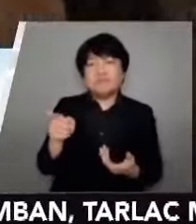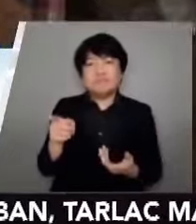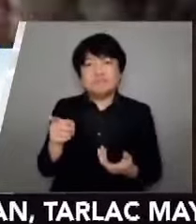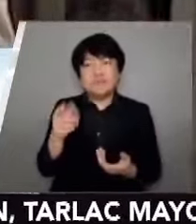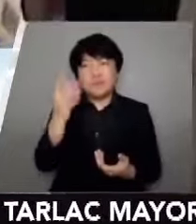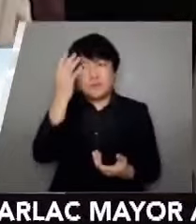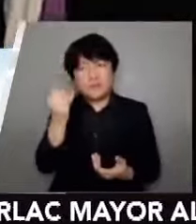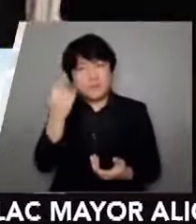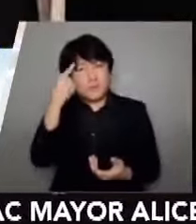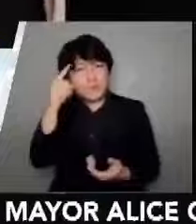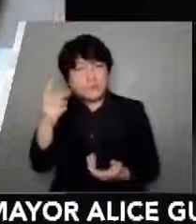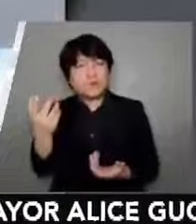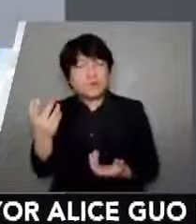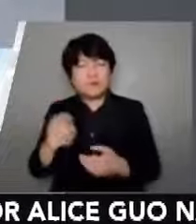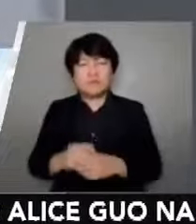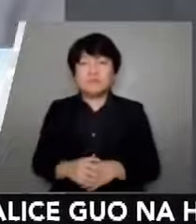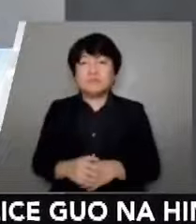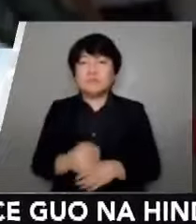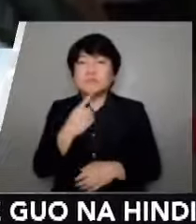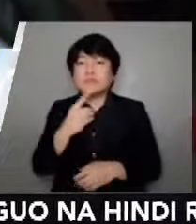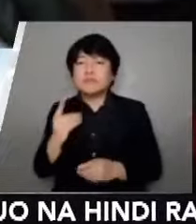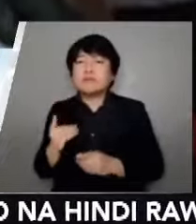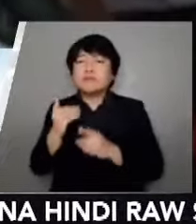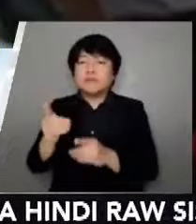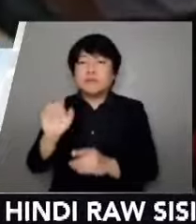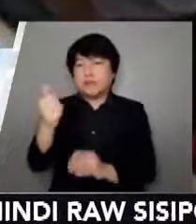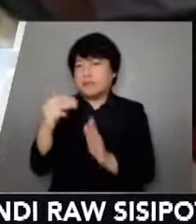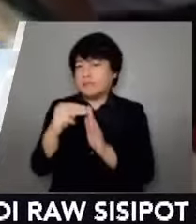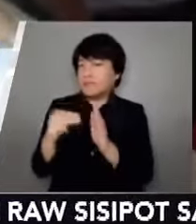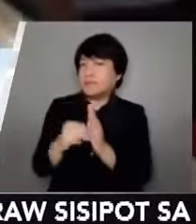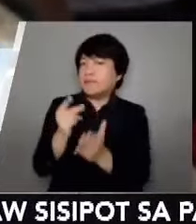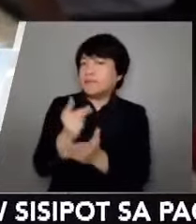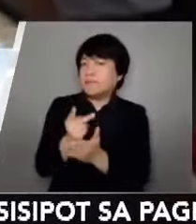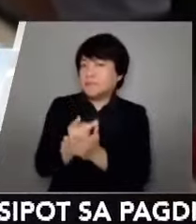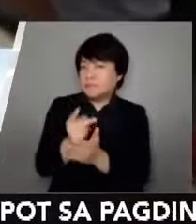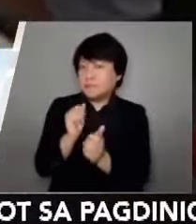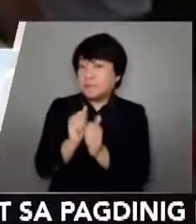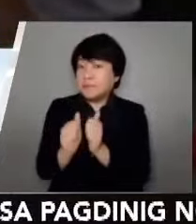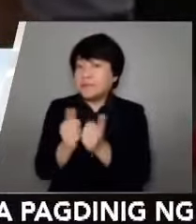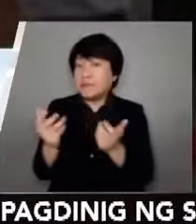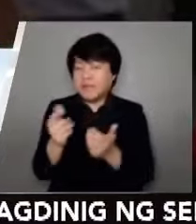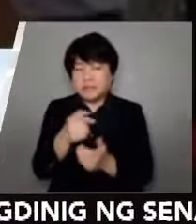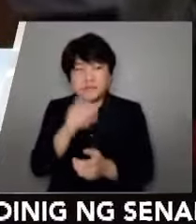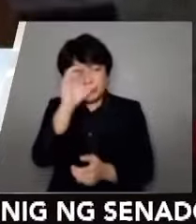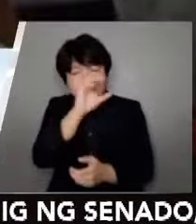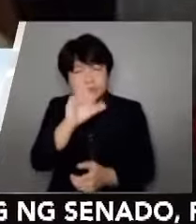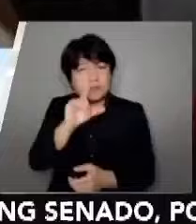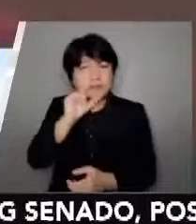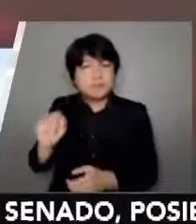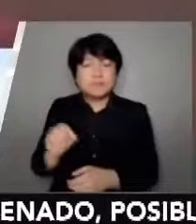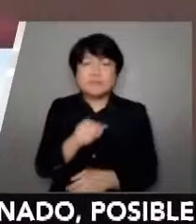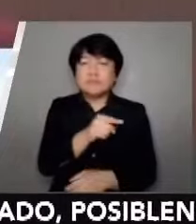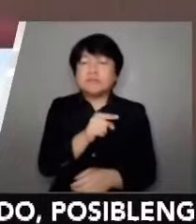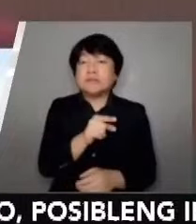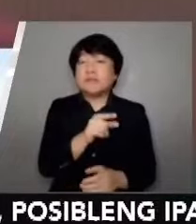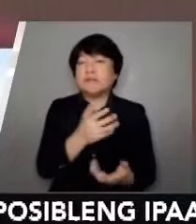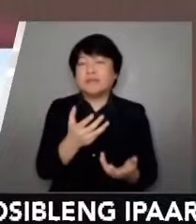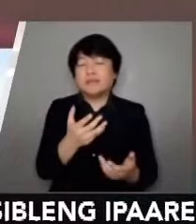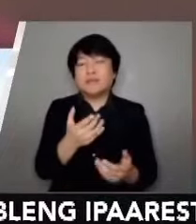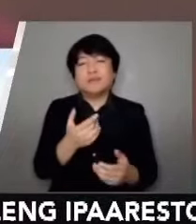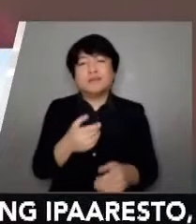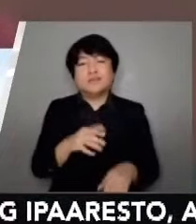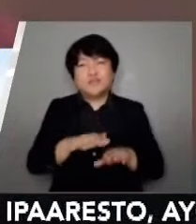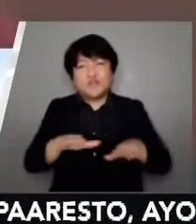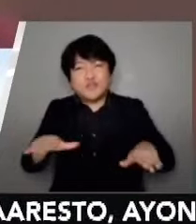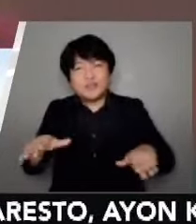daw ang mga nagbigay ng donasyon para makamit ang hustisya. Nahaharap si Quiboloy sa mga kasong child and sexual abuse at qualified